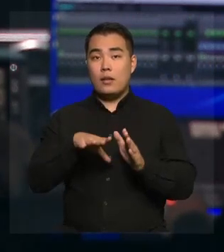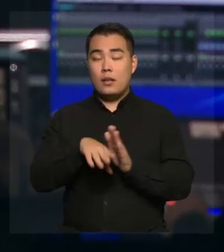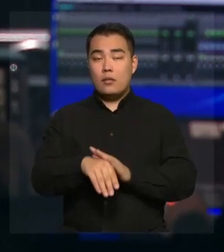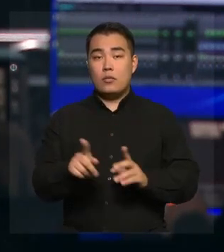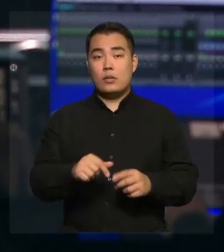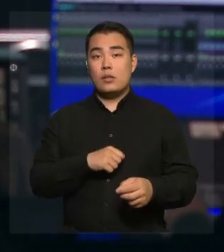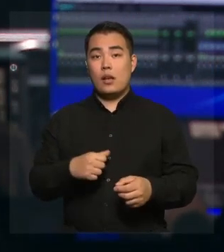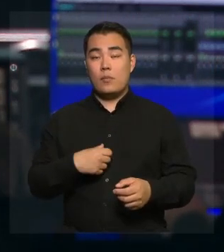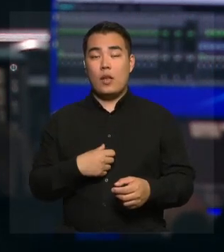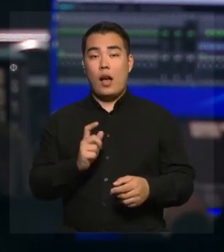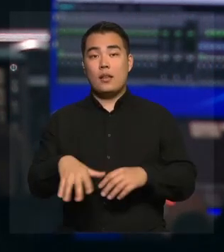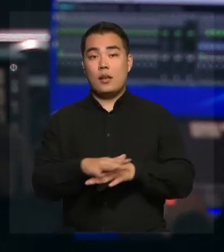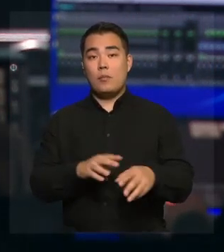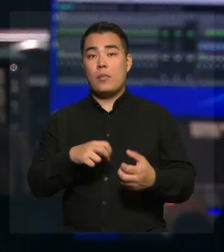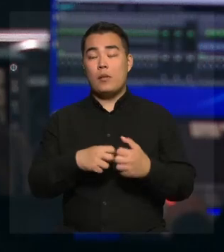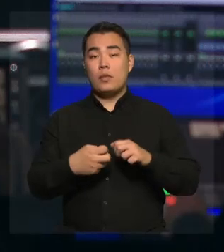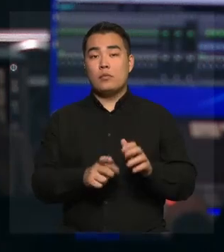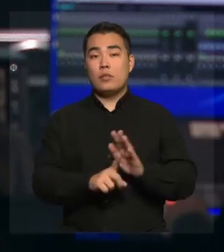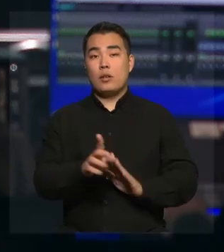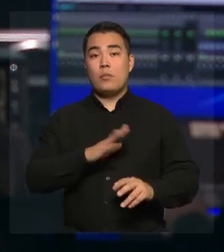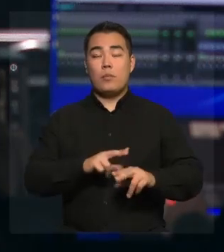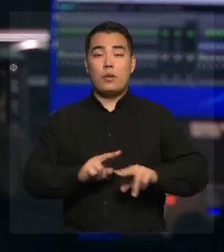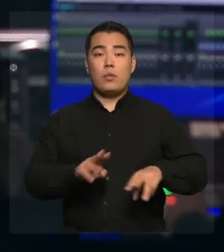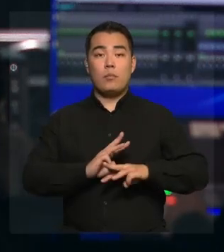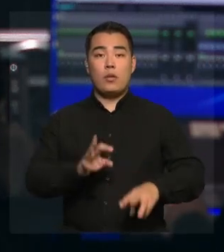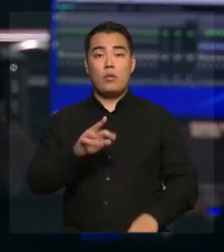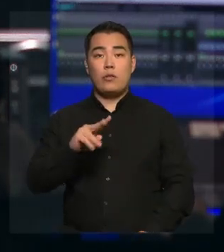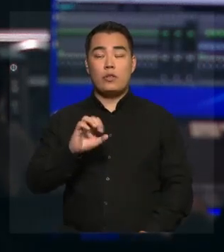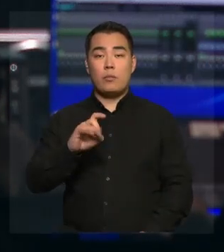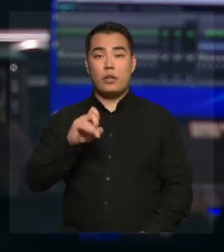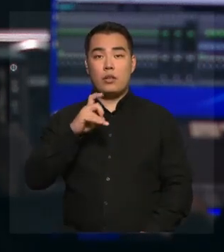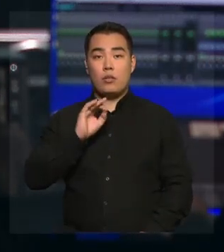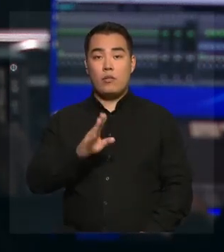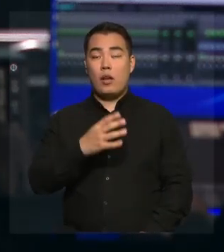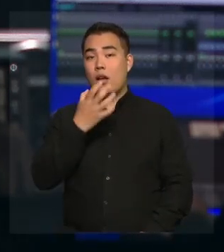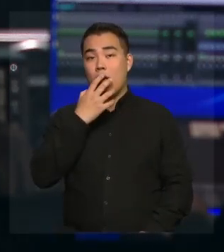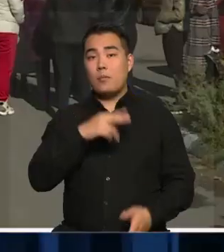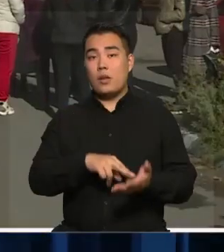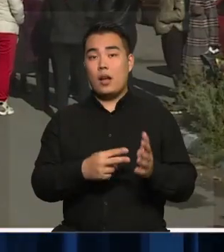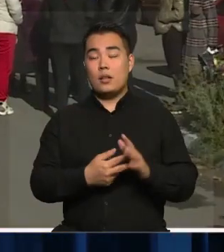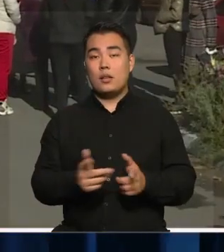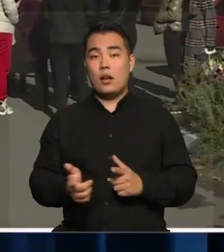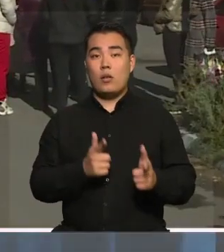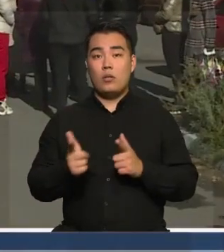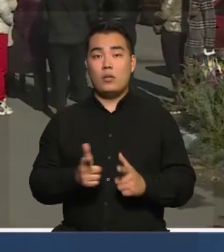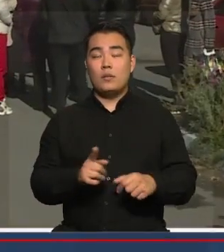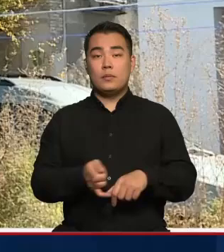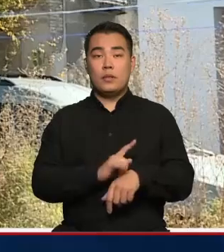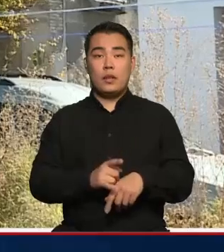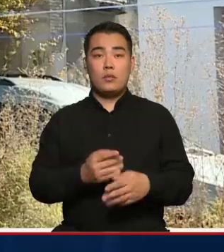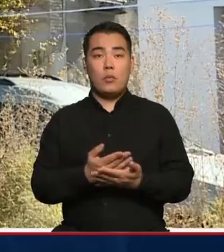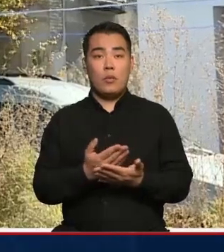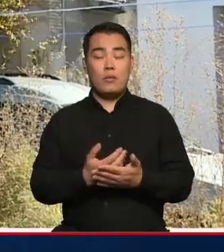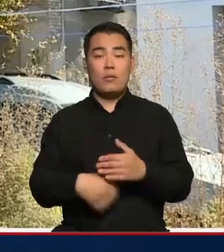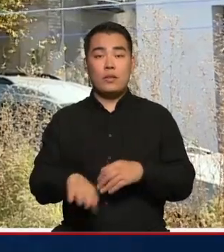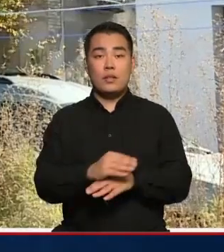бүрсен қаққан тұрғындардың мәселесінен басталды. Премьер-министр Олжас Бектенов жылу нысанының дайындығы туралы жалған ақпарат